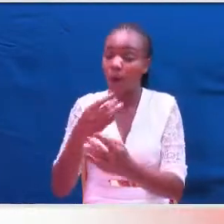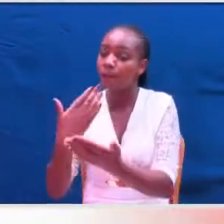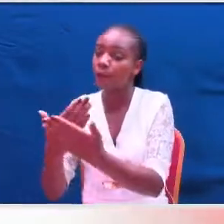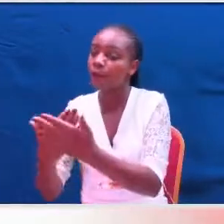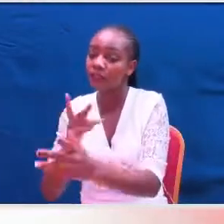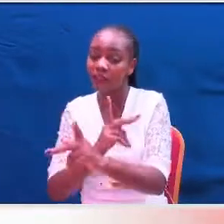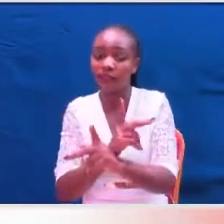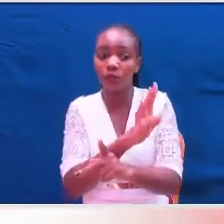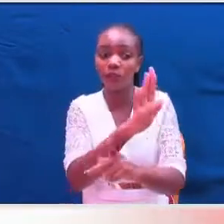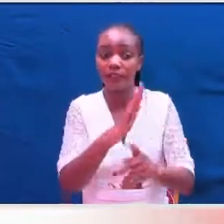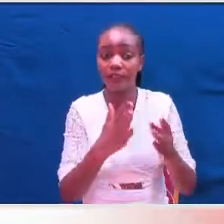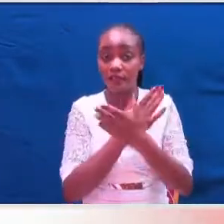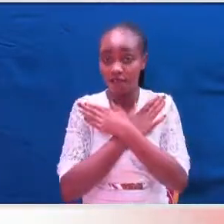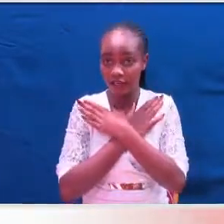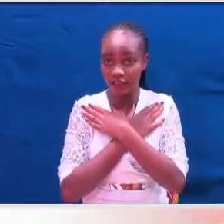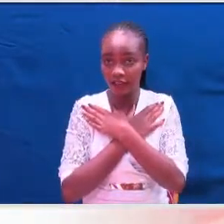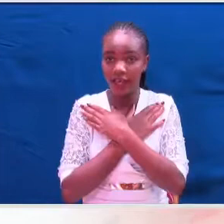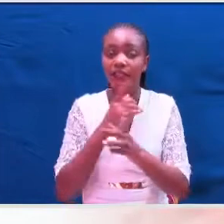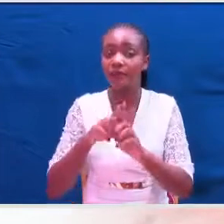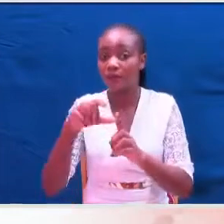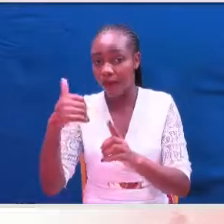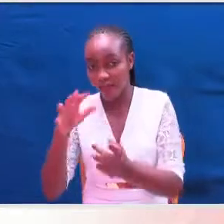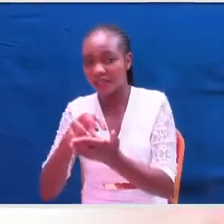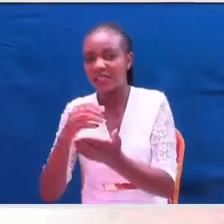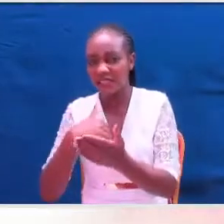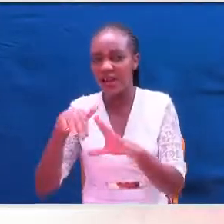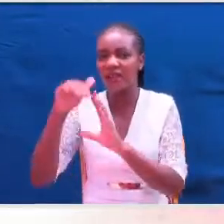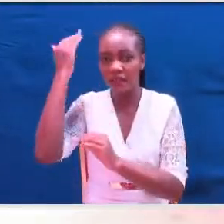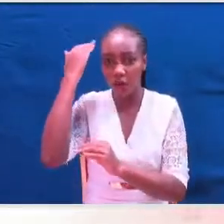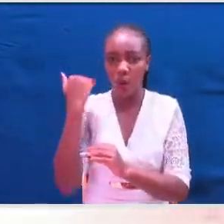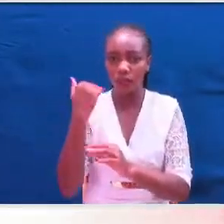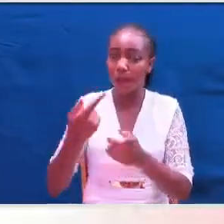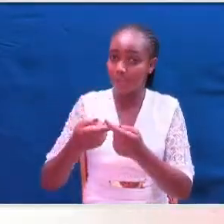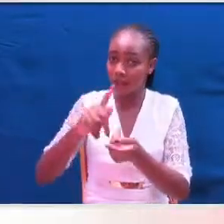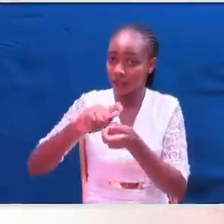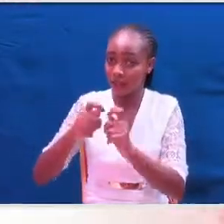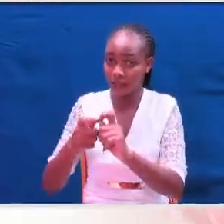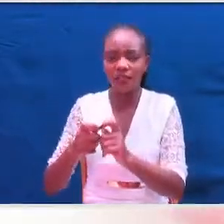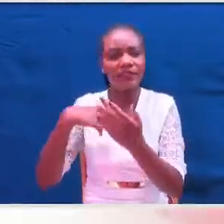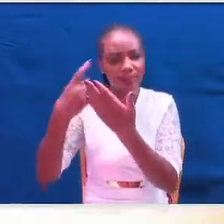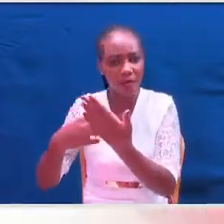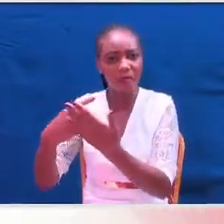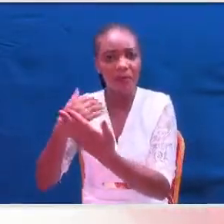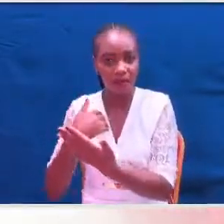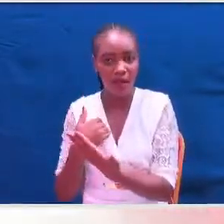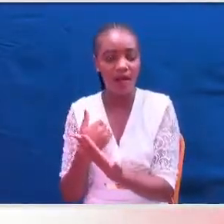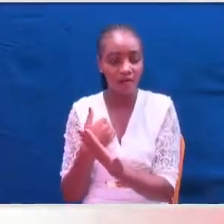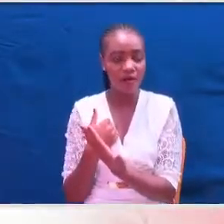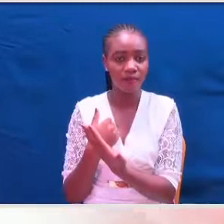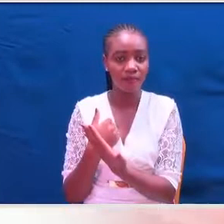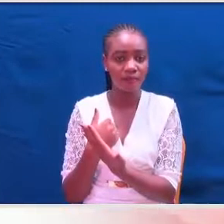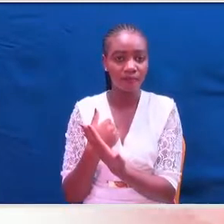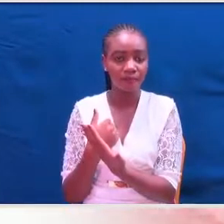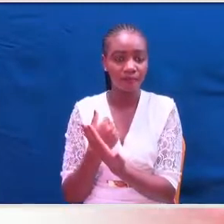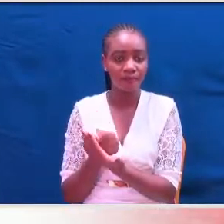close allies, some of whom are facing charges in court, the changes were still up for debate from the Ruto Brigade in